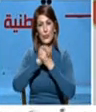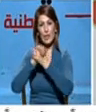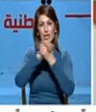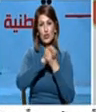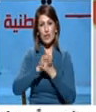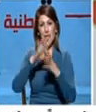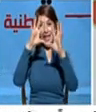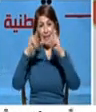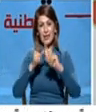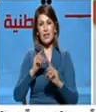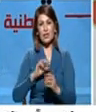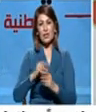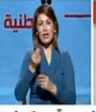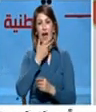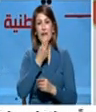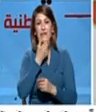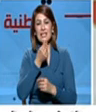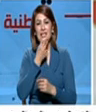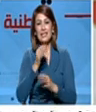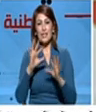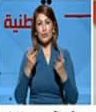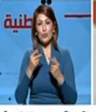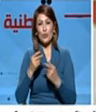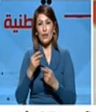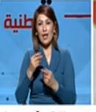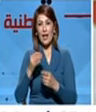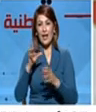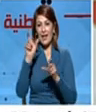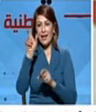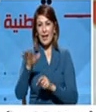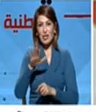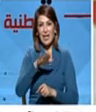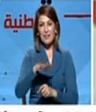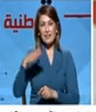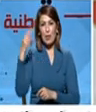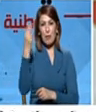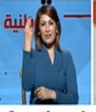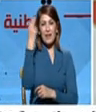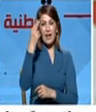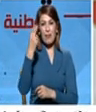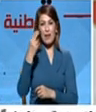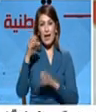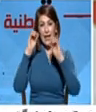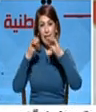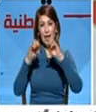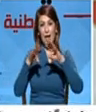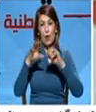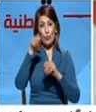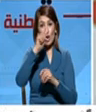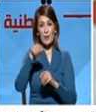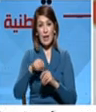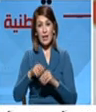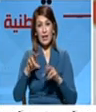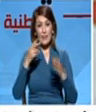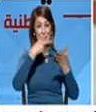سهله على التلاميذ الطلبه الولوج اه يستعمل الانترنيت